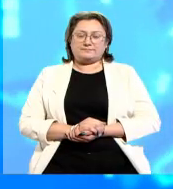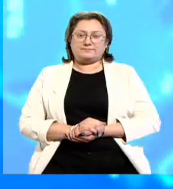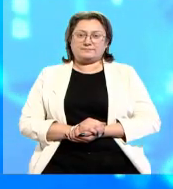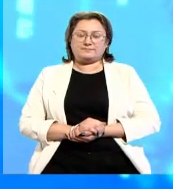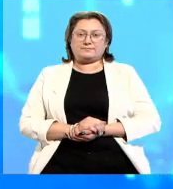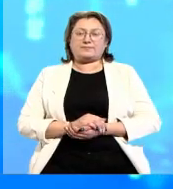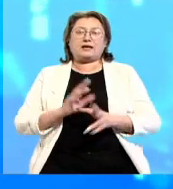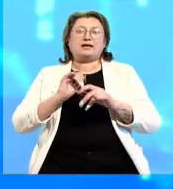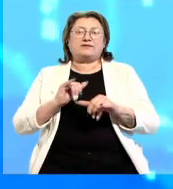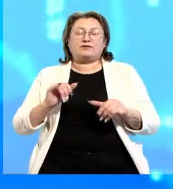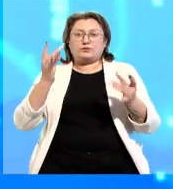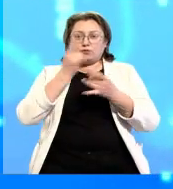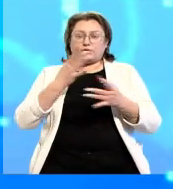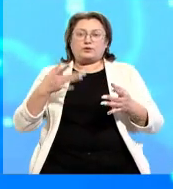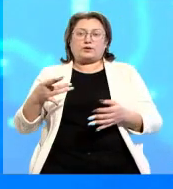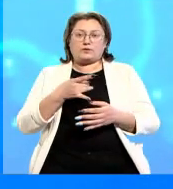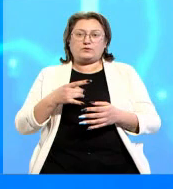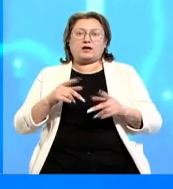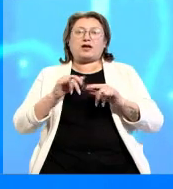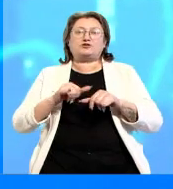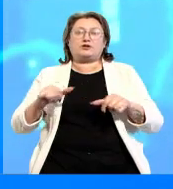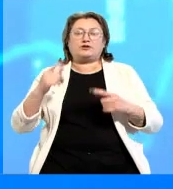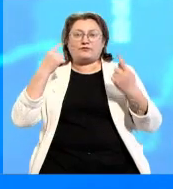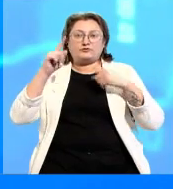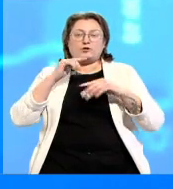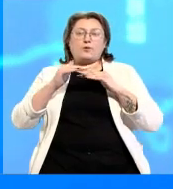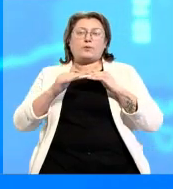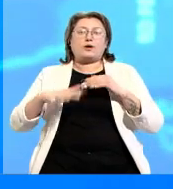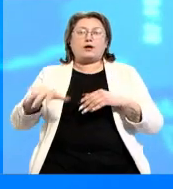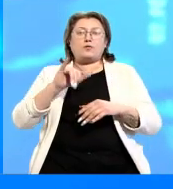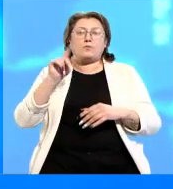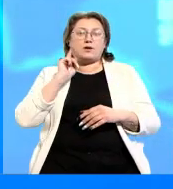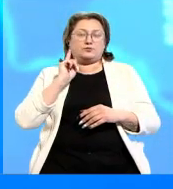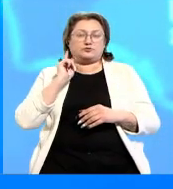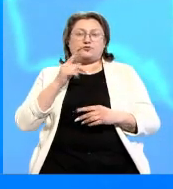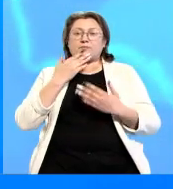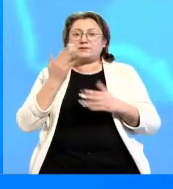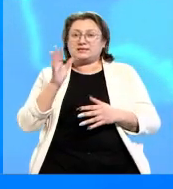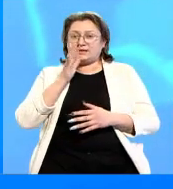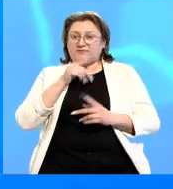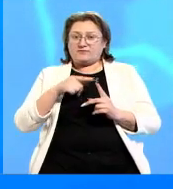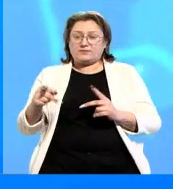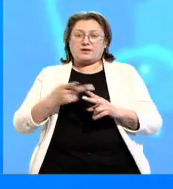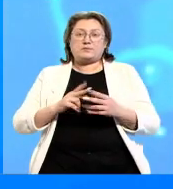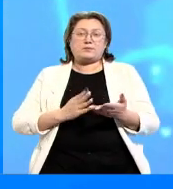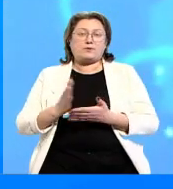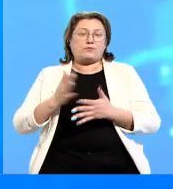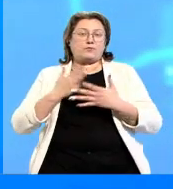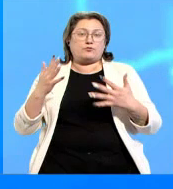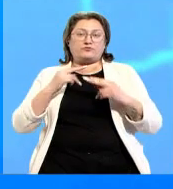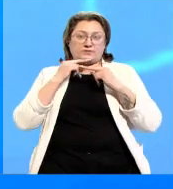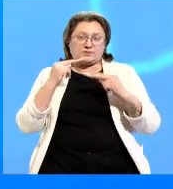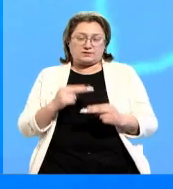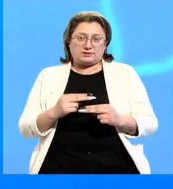Өнер мәдениетін дамытып, жастардың шығармашылығы өрісін кенейту. Соңғы жылдары аталмыш салаға айрықша көңіл бөлініп келеді. Қаржыландыруда